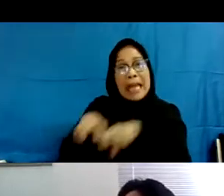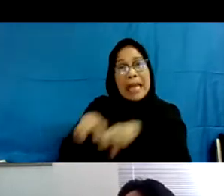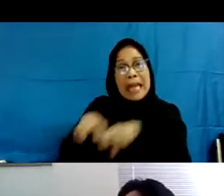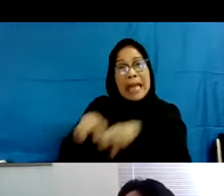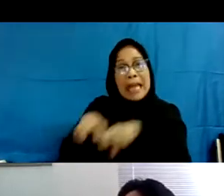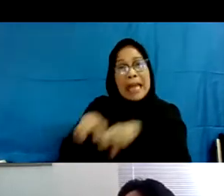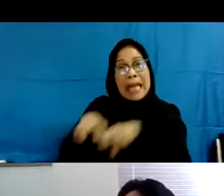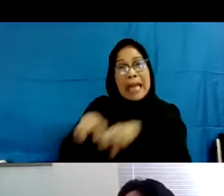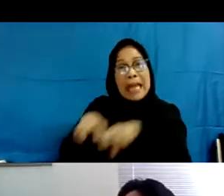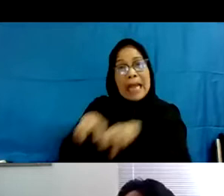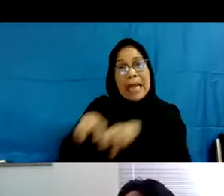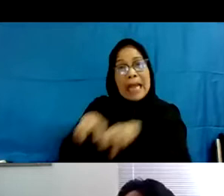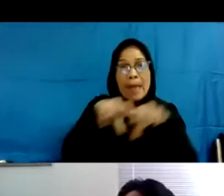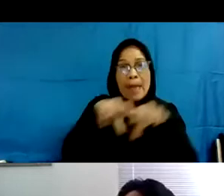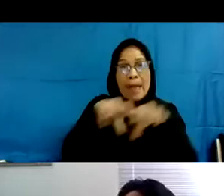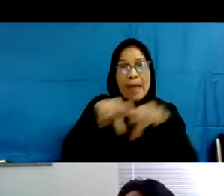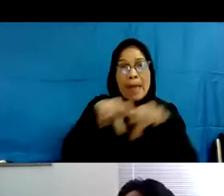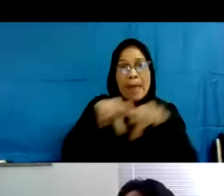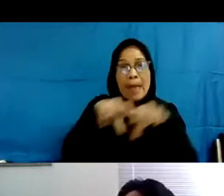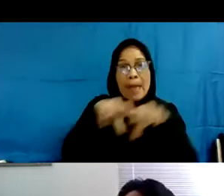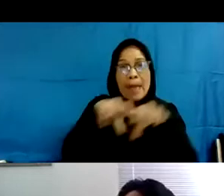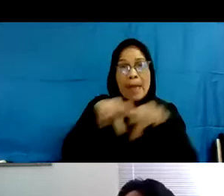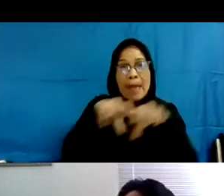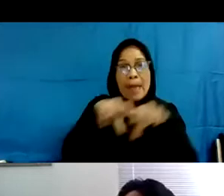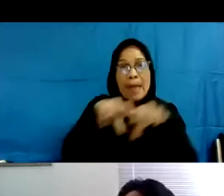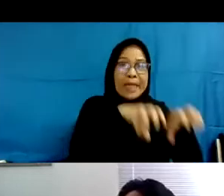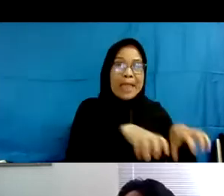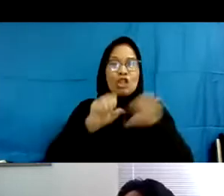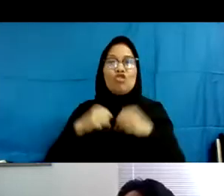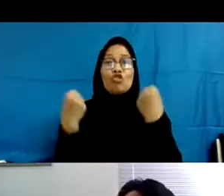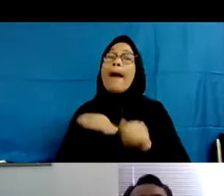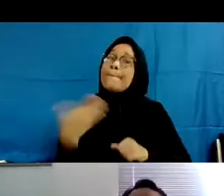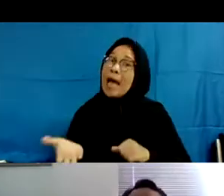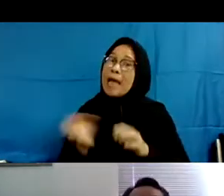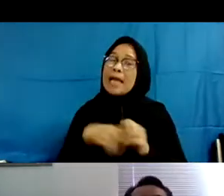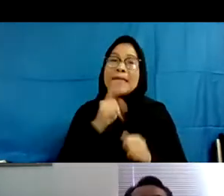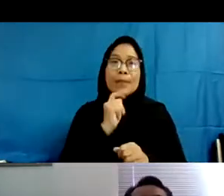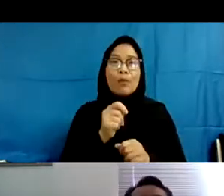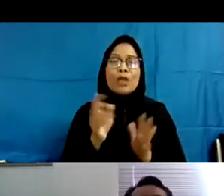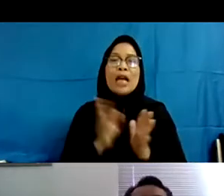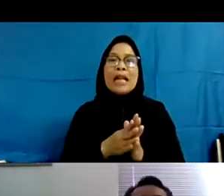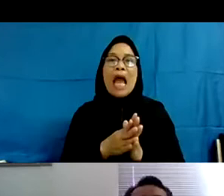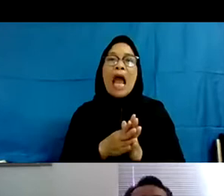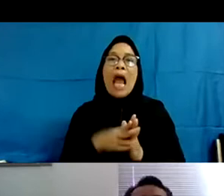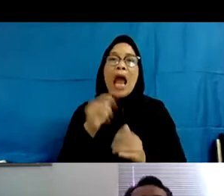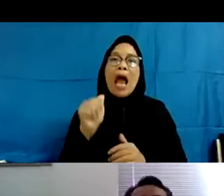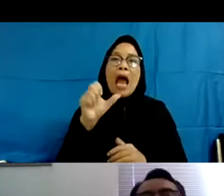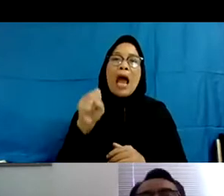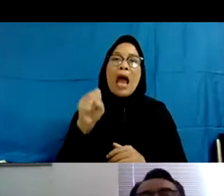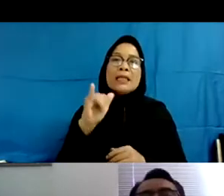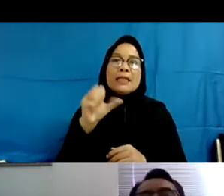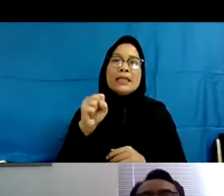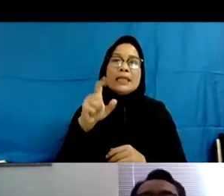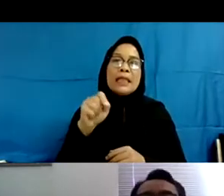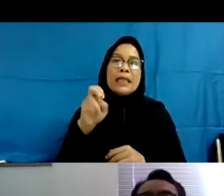kita mengedepankan apa yang disebut dengan atensi, asistensi rehabilitasi sosial, itu bagaimana